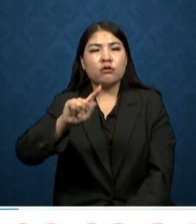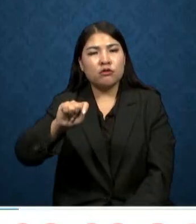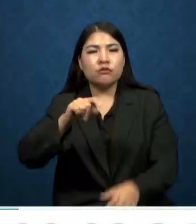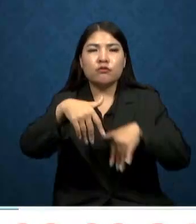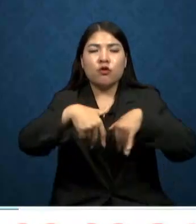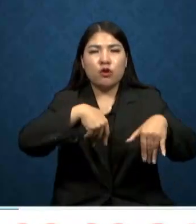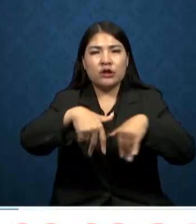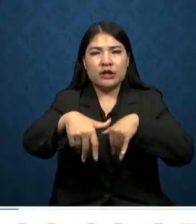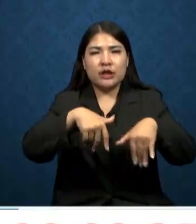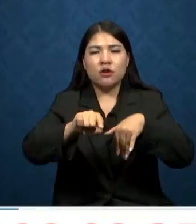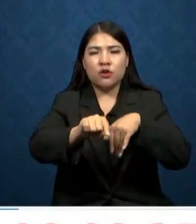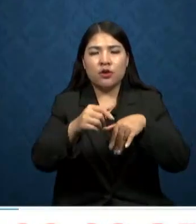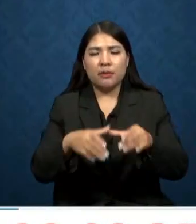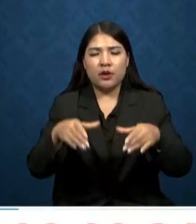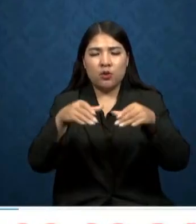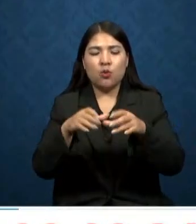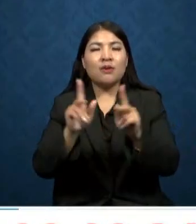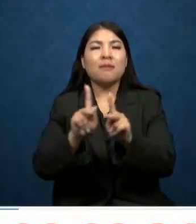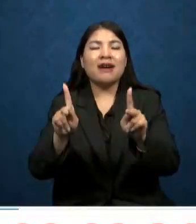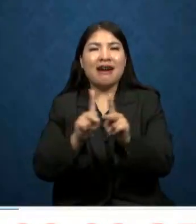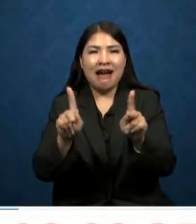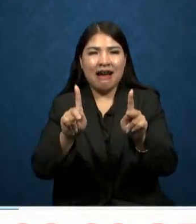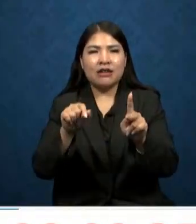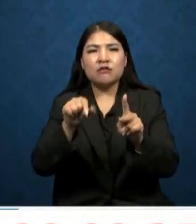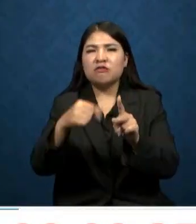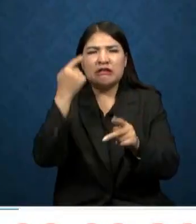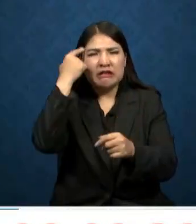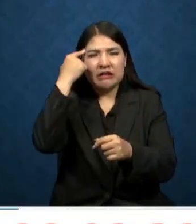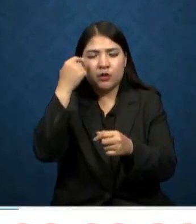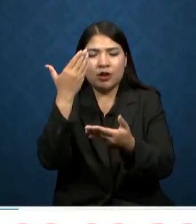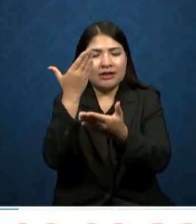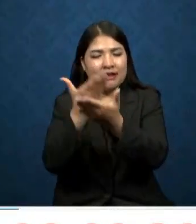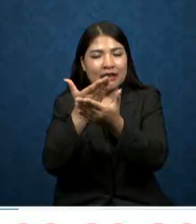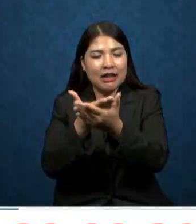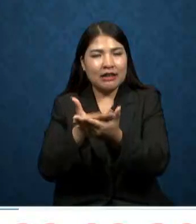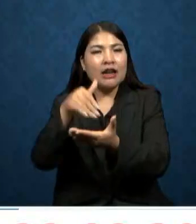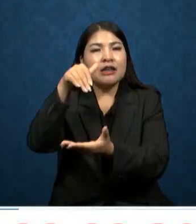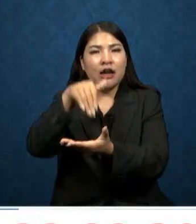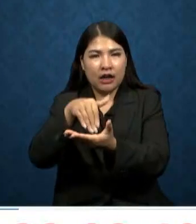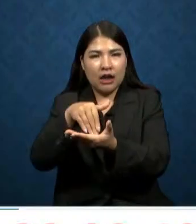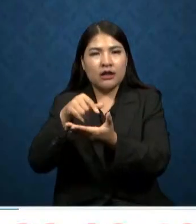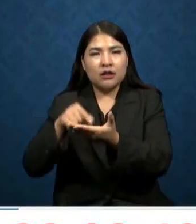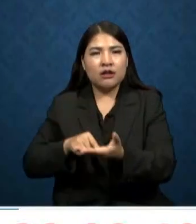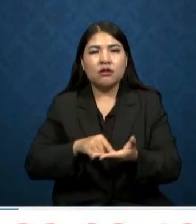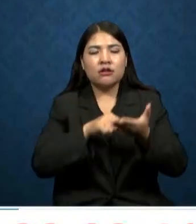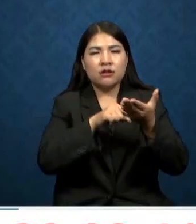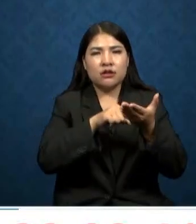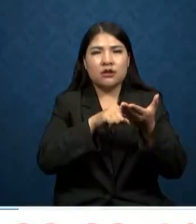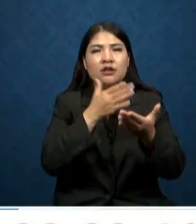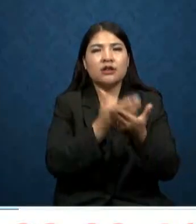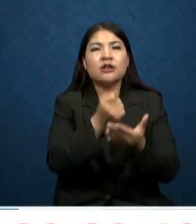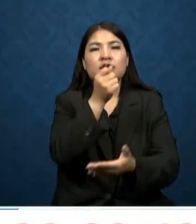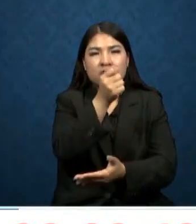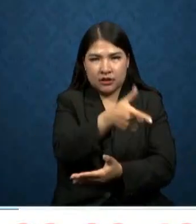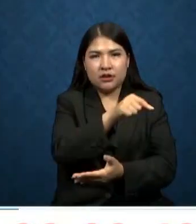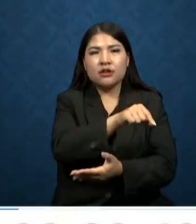คณะกรรมการพิจารณากำหนดราคากลางแล้วก็เสนอขออนุมัตินะจัดซื้อจัดจ้าง